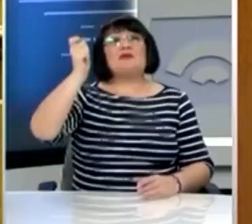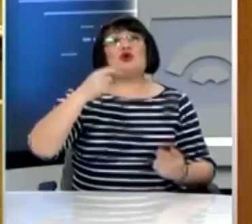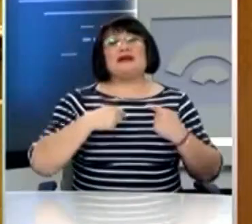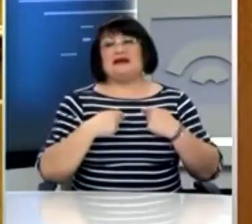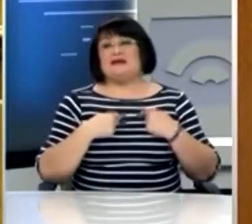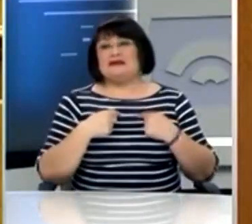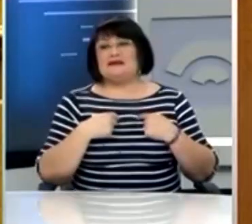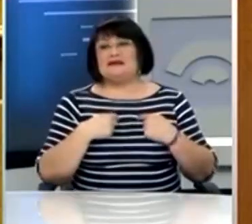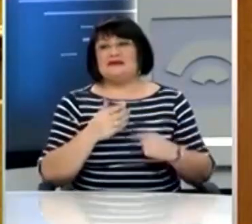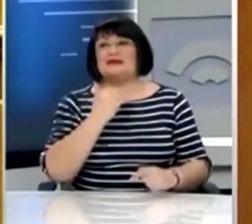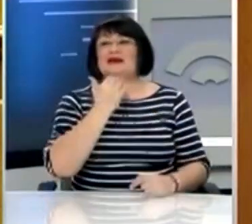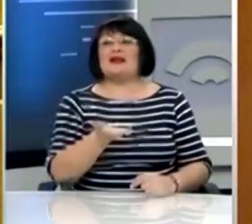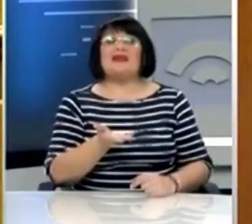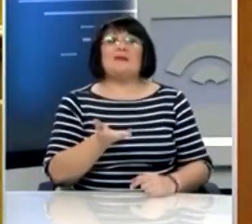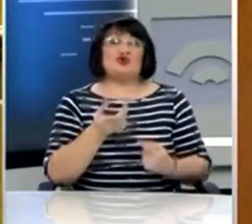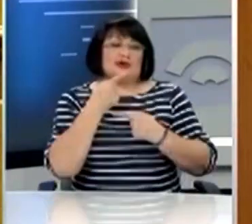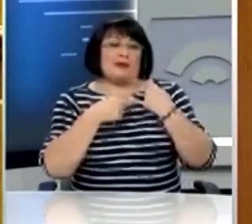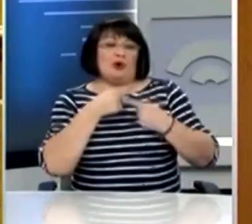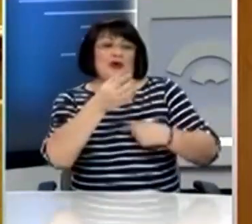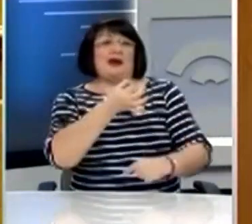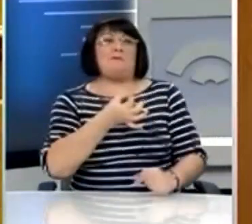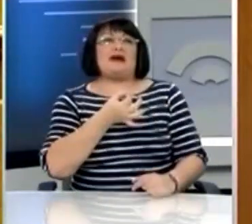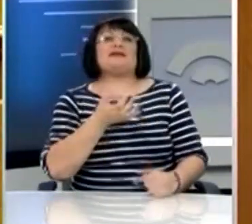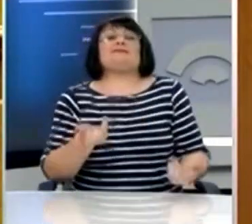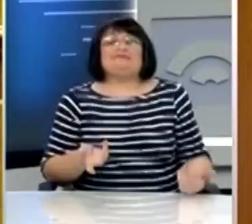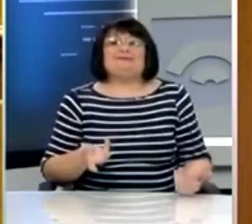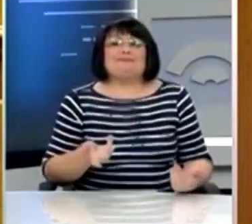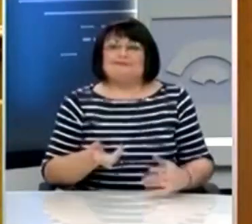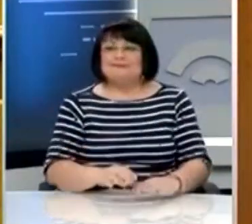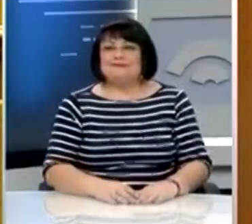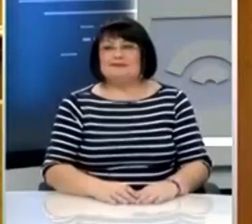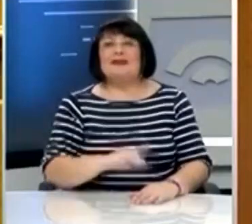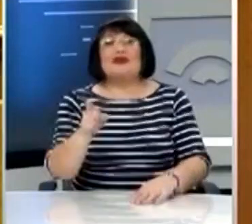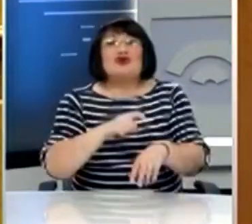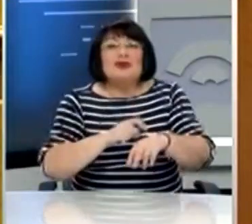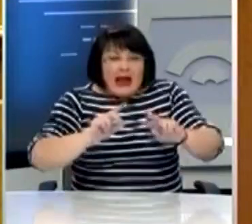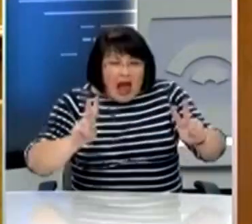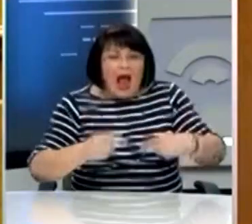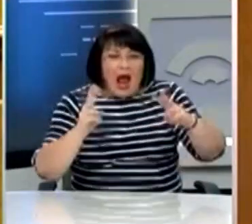Δεν μπορούσατε λοιπόν να δώσετε μια τέτοια δικαιολογία. Τότε λοιπόν ανακαλύψατε